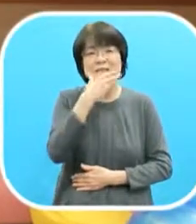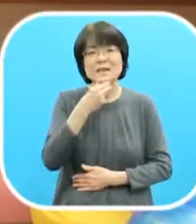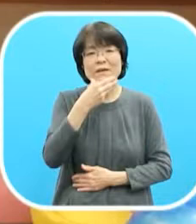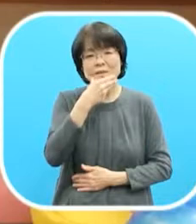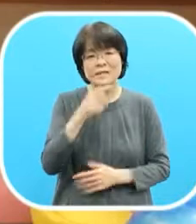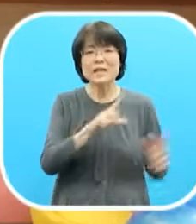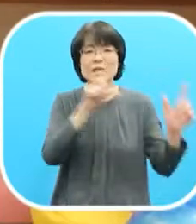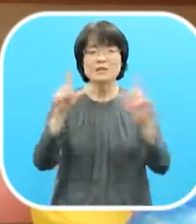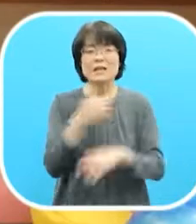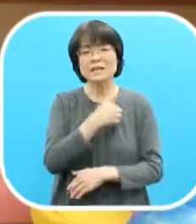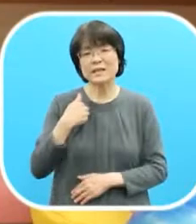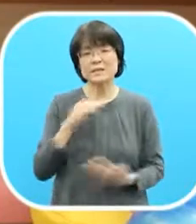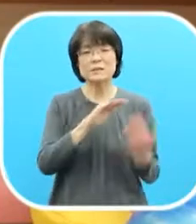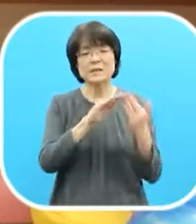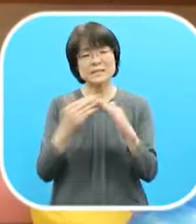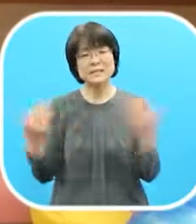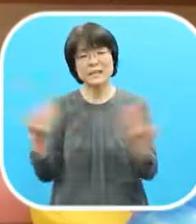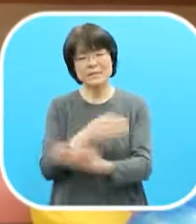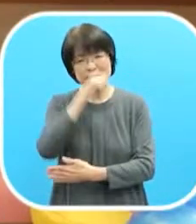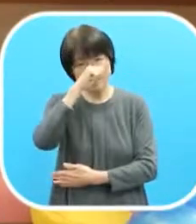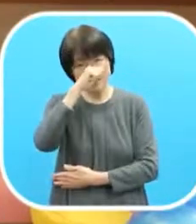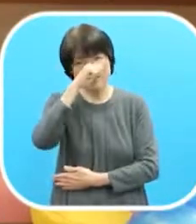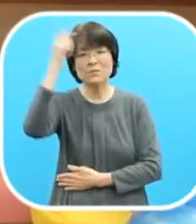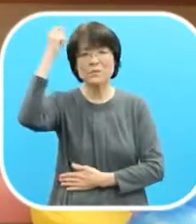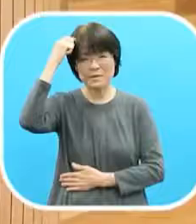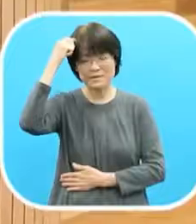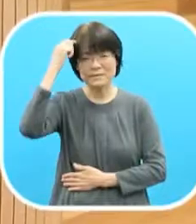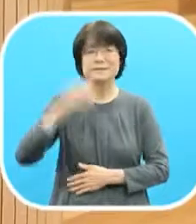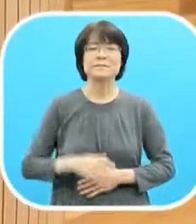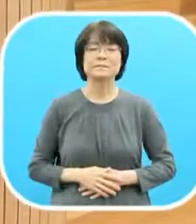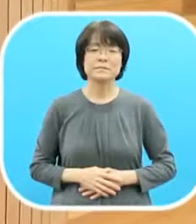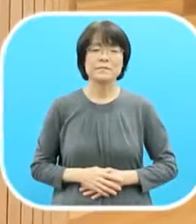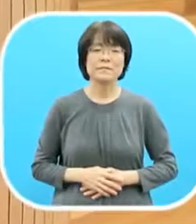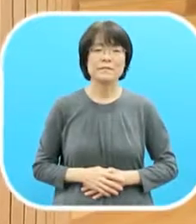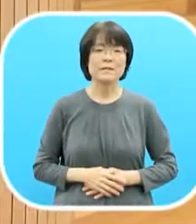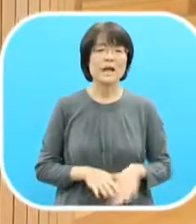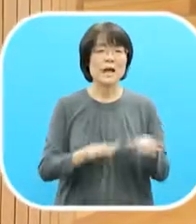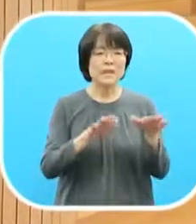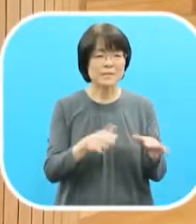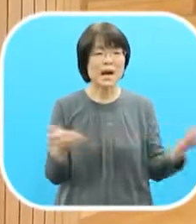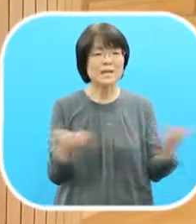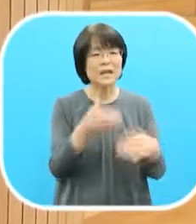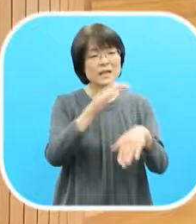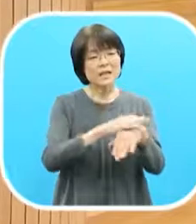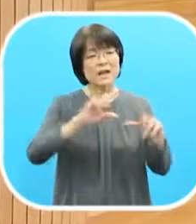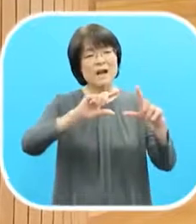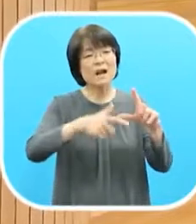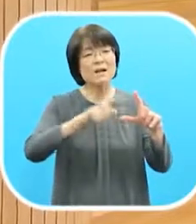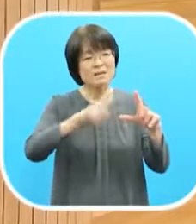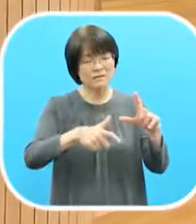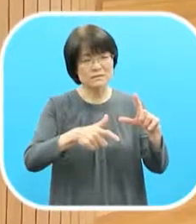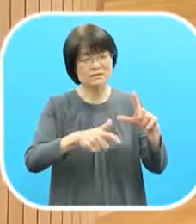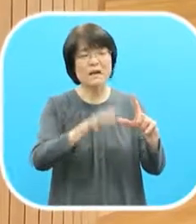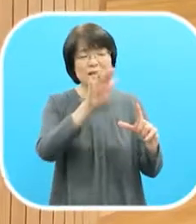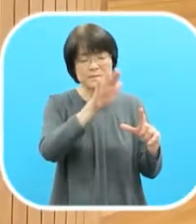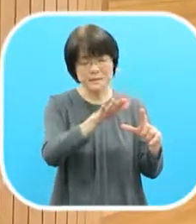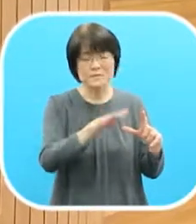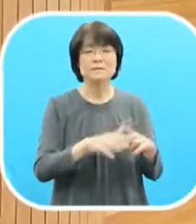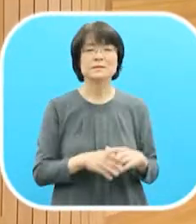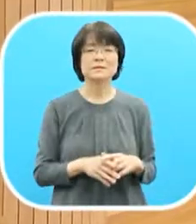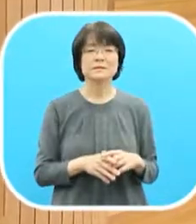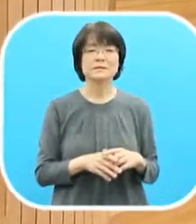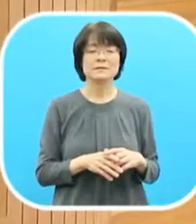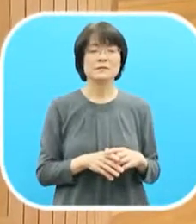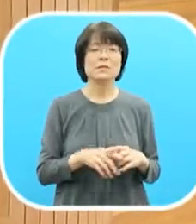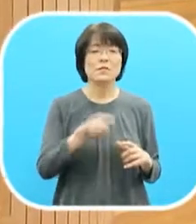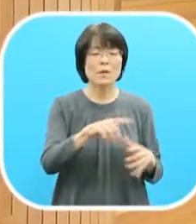に暮らせるような、そんな街になれればいいなというふうに思います。 今働き方改革が叫ばれていますけれども、